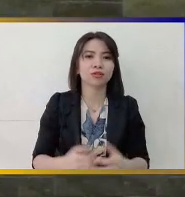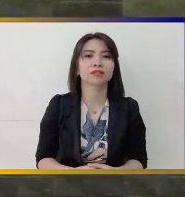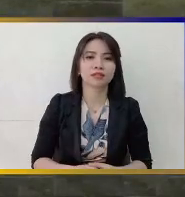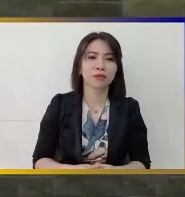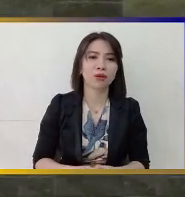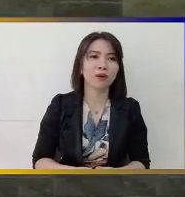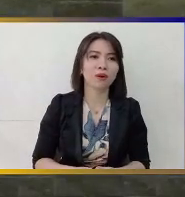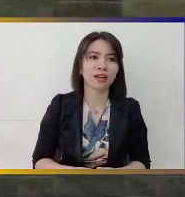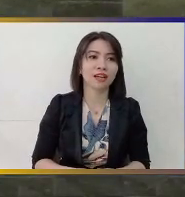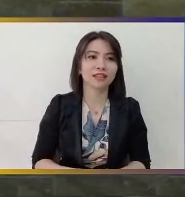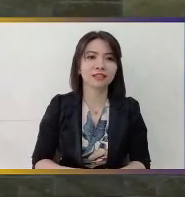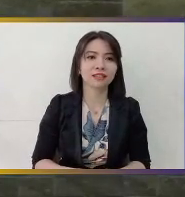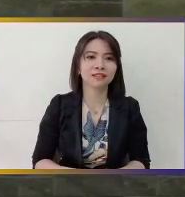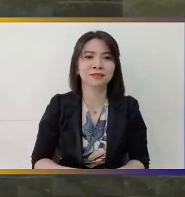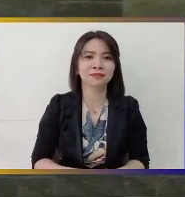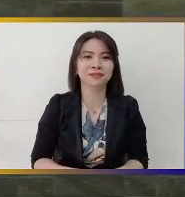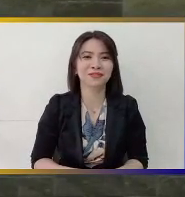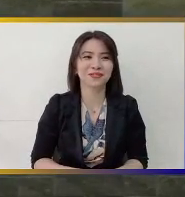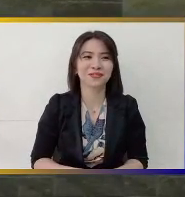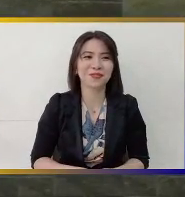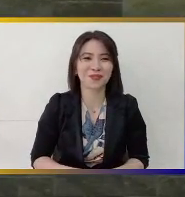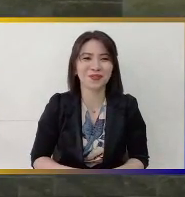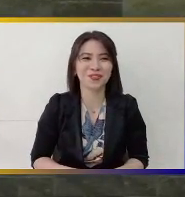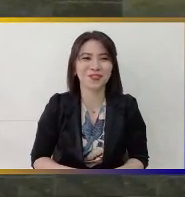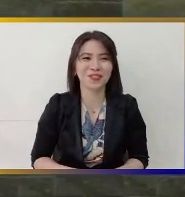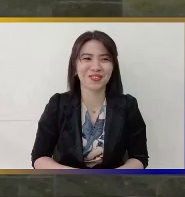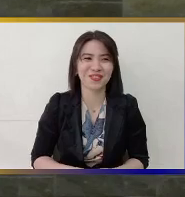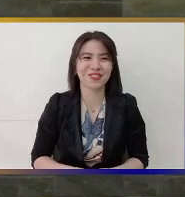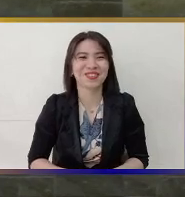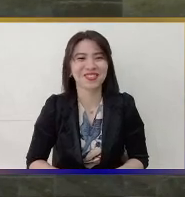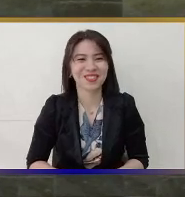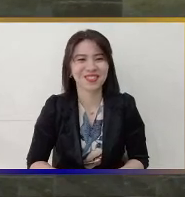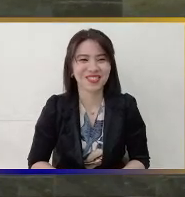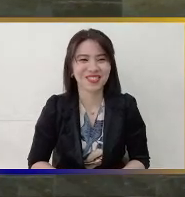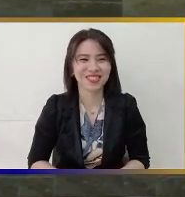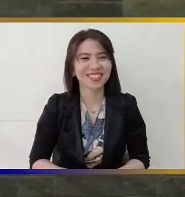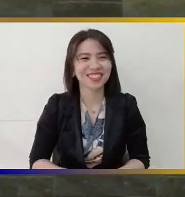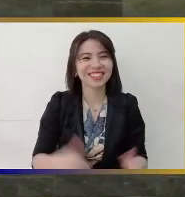nakaharap ng babaeng ito ang magpuproklama na siya'y delivered.